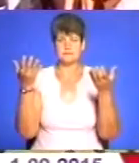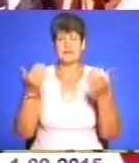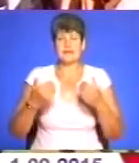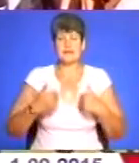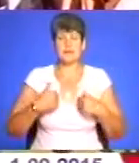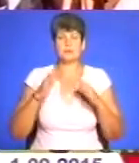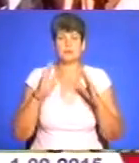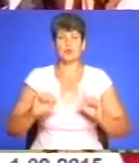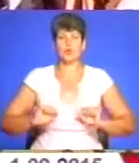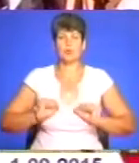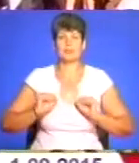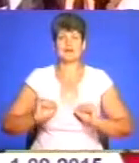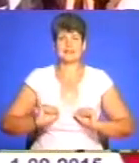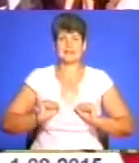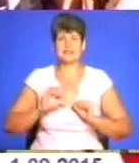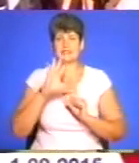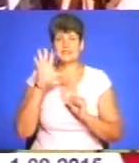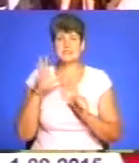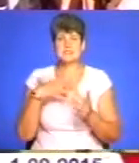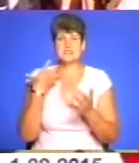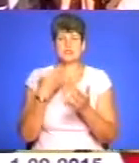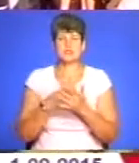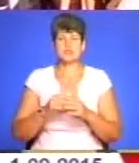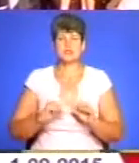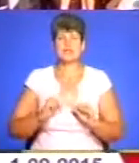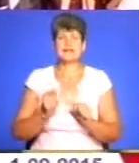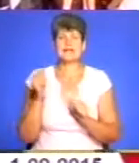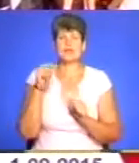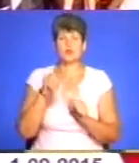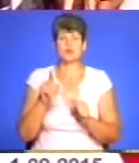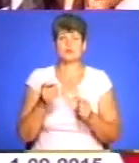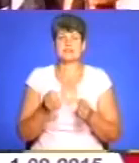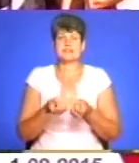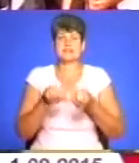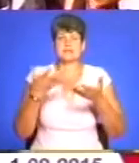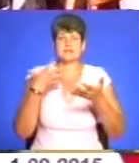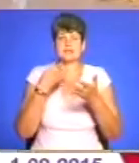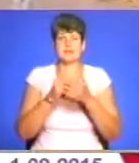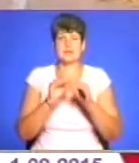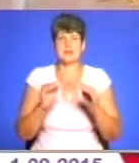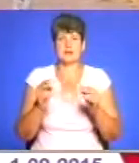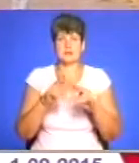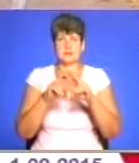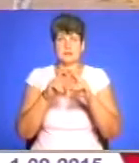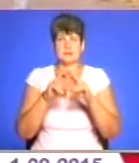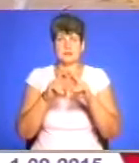буду прикладати всі свої зусилля на те, щоб засвітити свої маленькі зірочки.